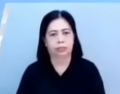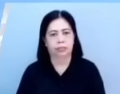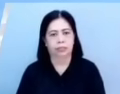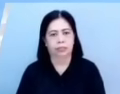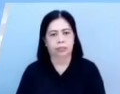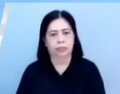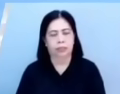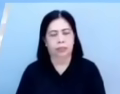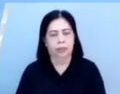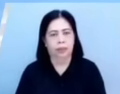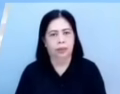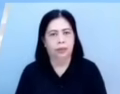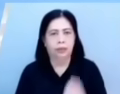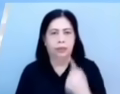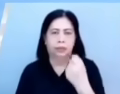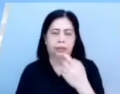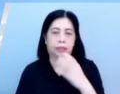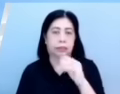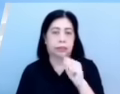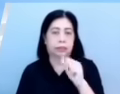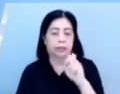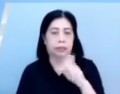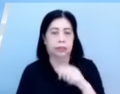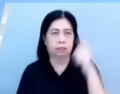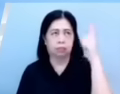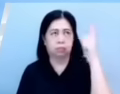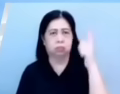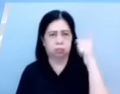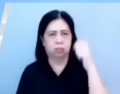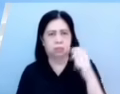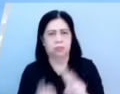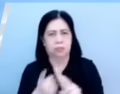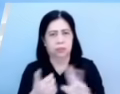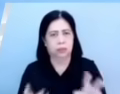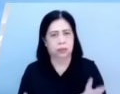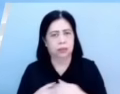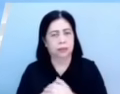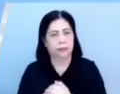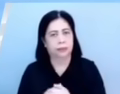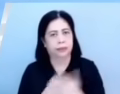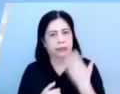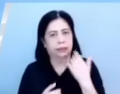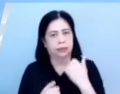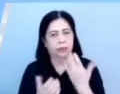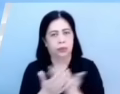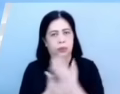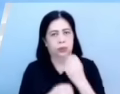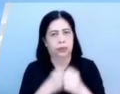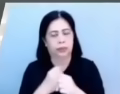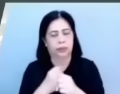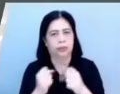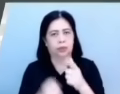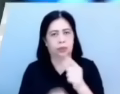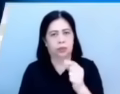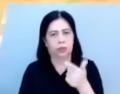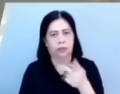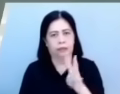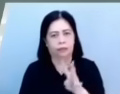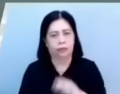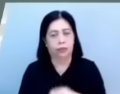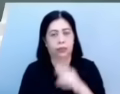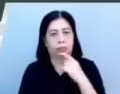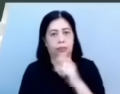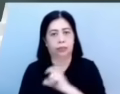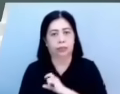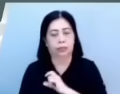Labing isa ang naitalang kaso ng indiscriminate firing o illegal discharge of firearms nitong salubong 2024. Ayon kay PNP spokesperson